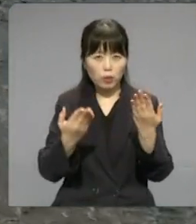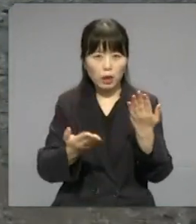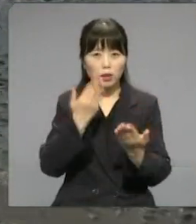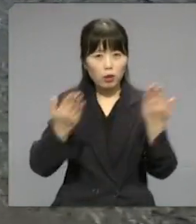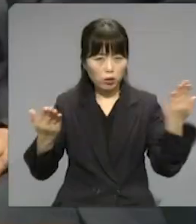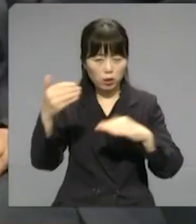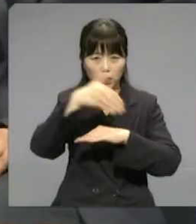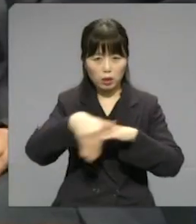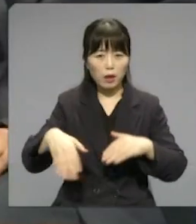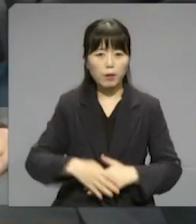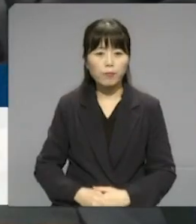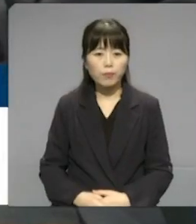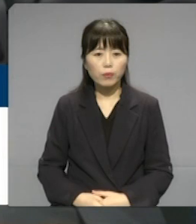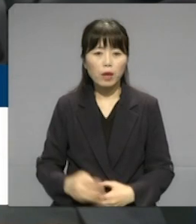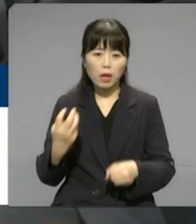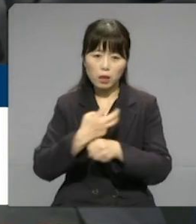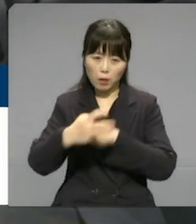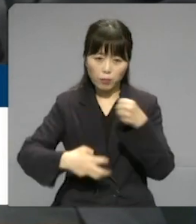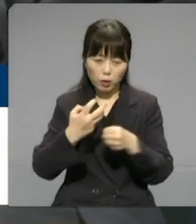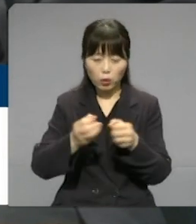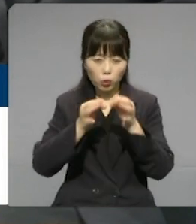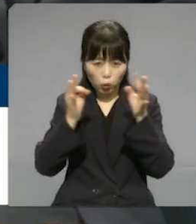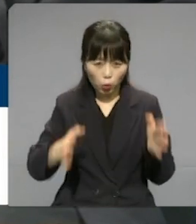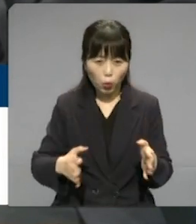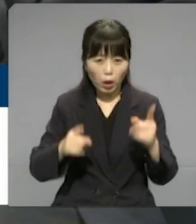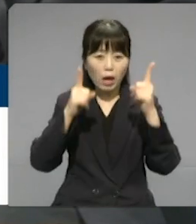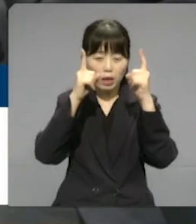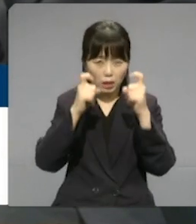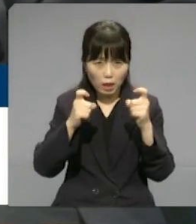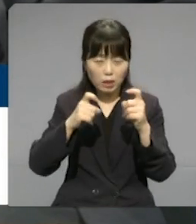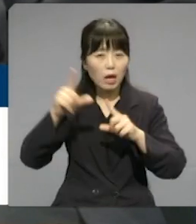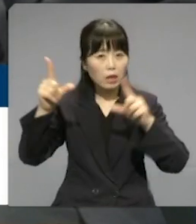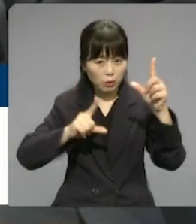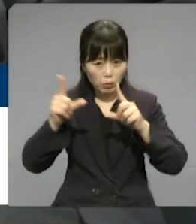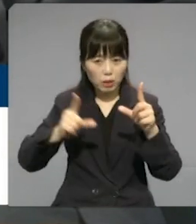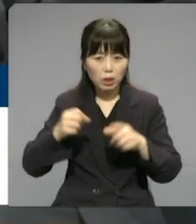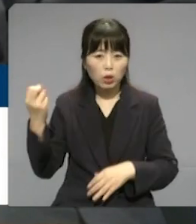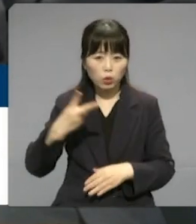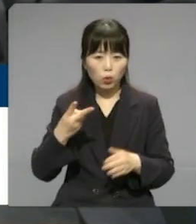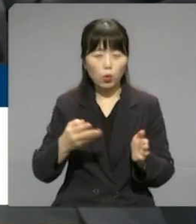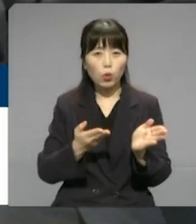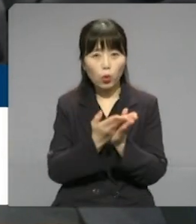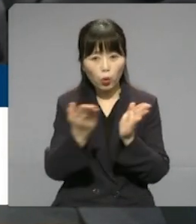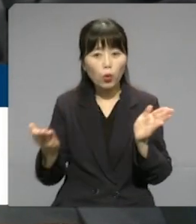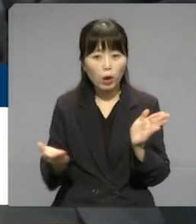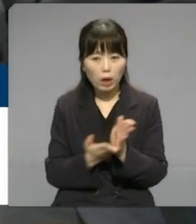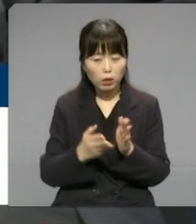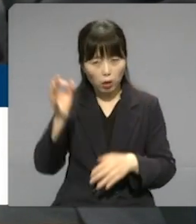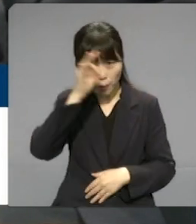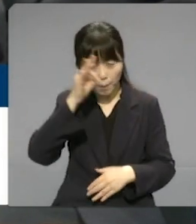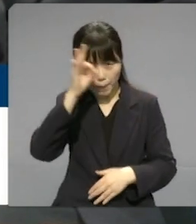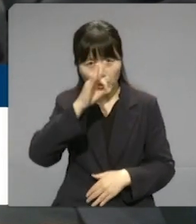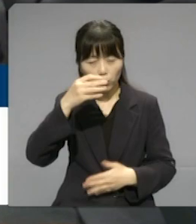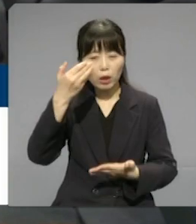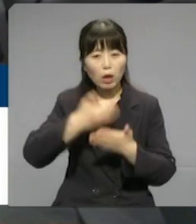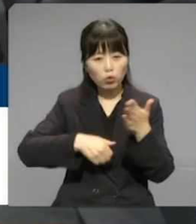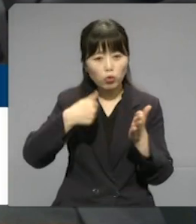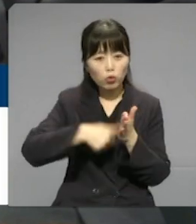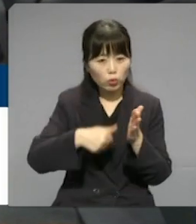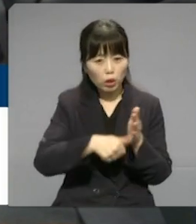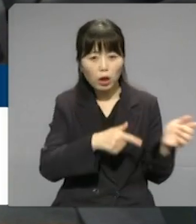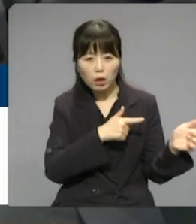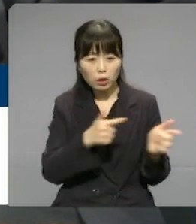계획입니다 30년 동안에 그 사진이라는 이미지 그 그다음에 여기 휴아 뭐 발굴된